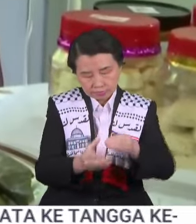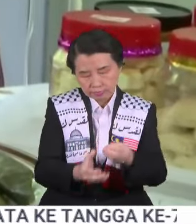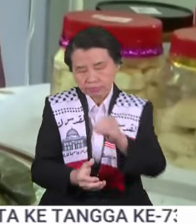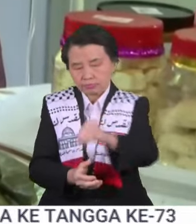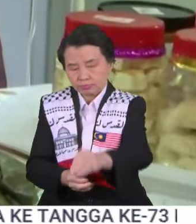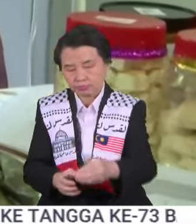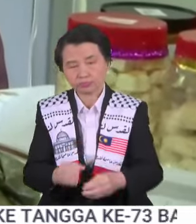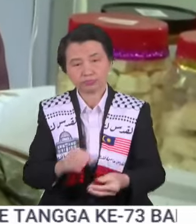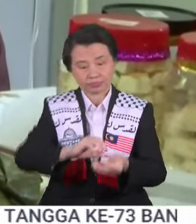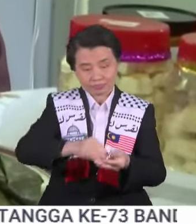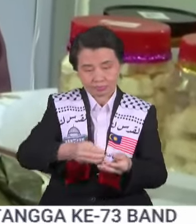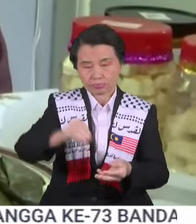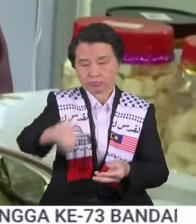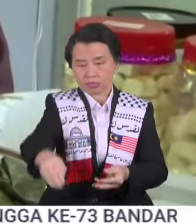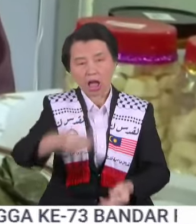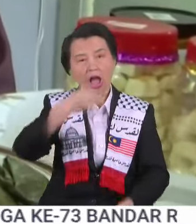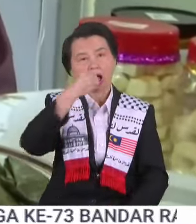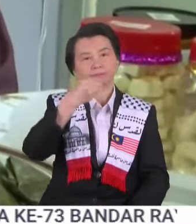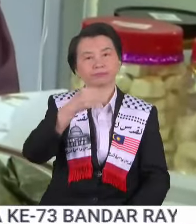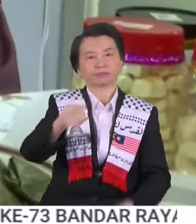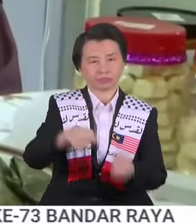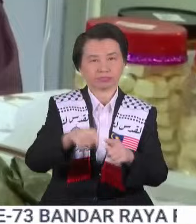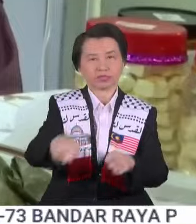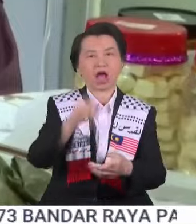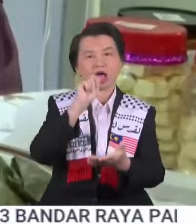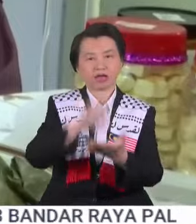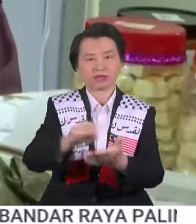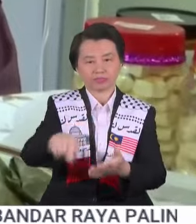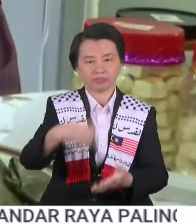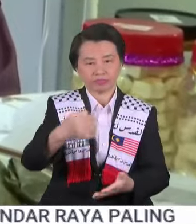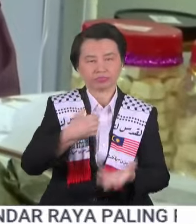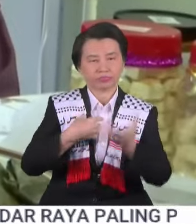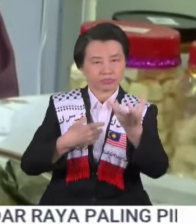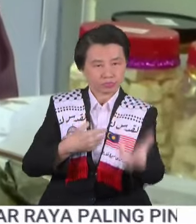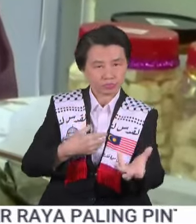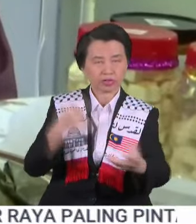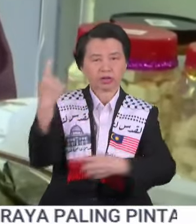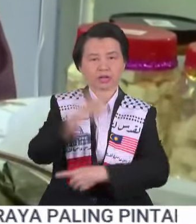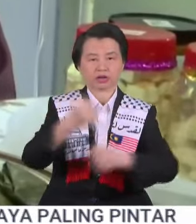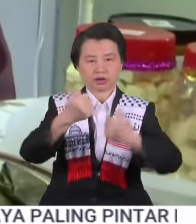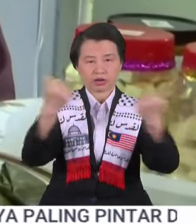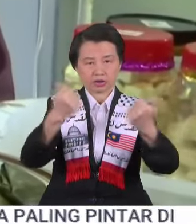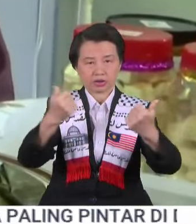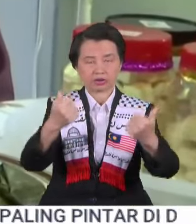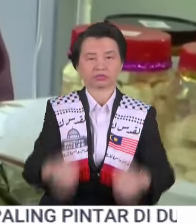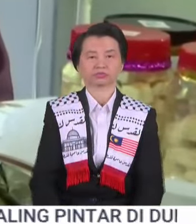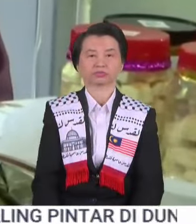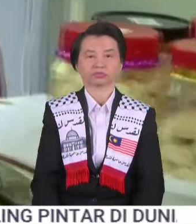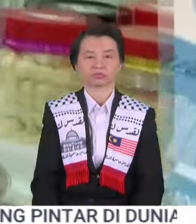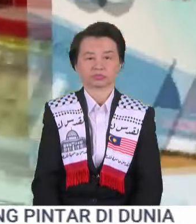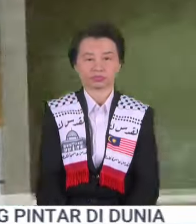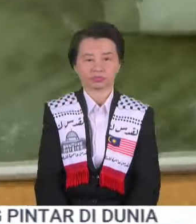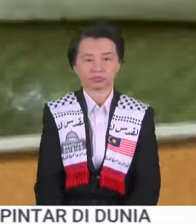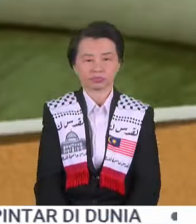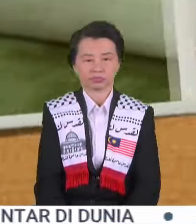Di Labuan ni biasanya menu ini antara menu yang didangkan di hari raya. Rohania Ramli, RTM.